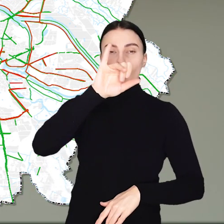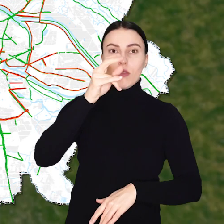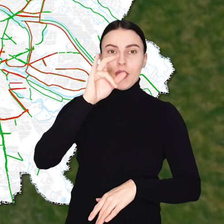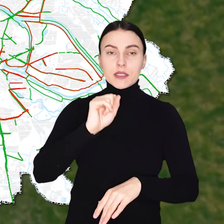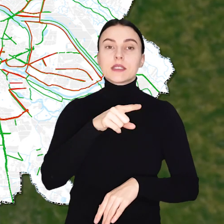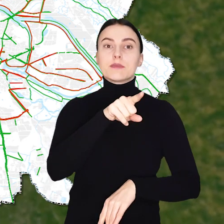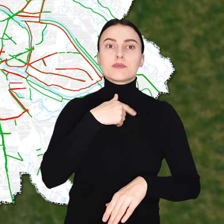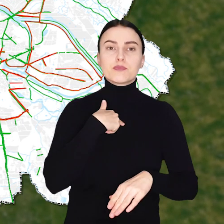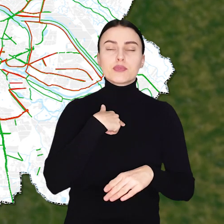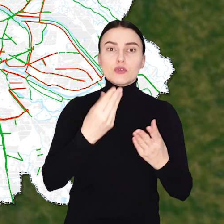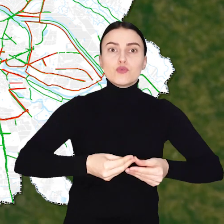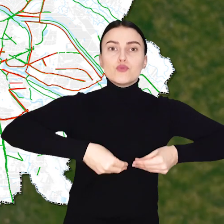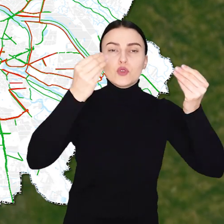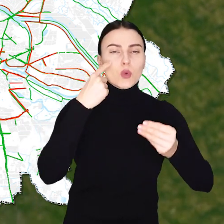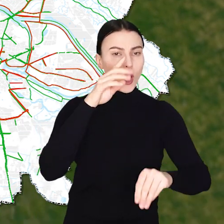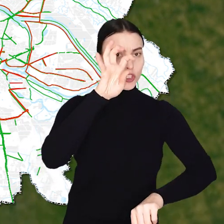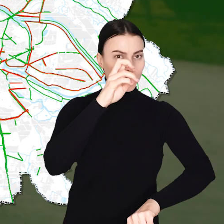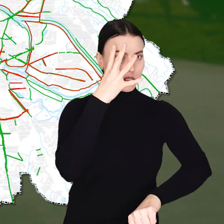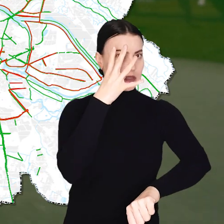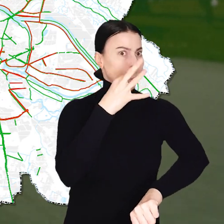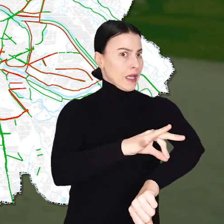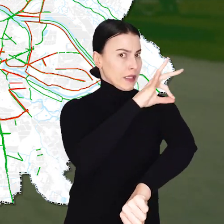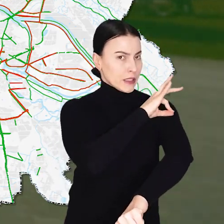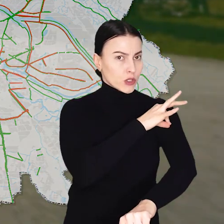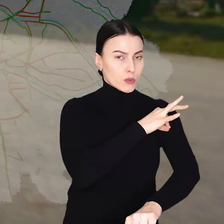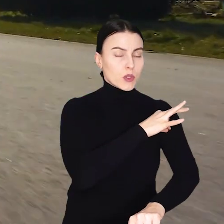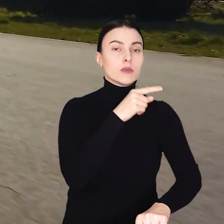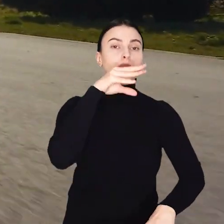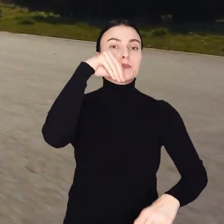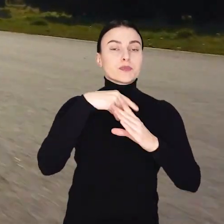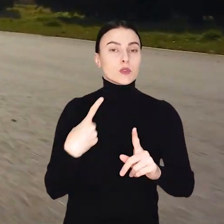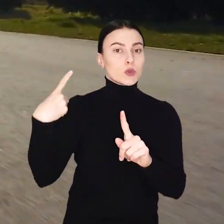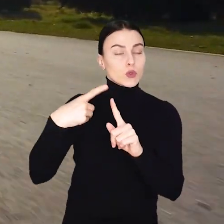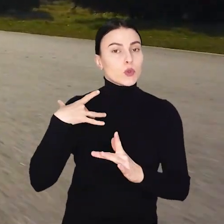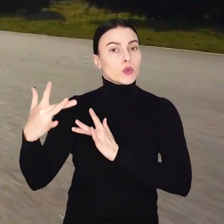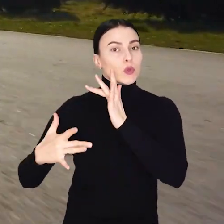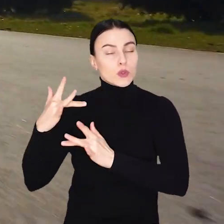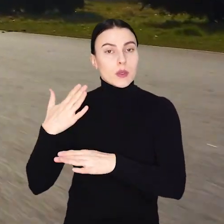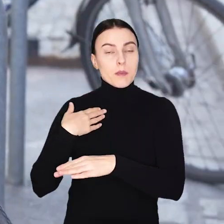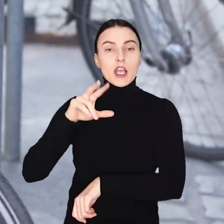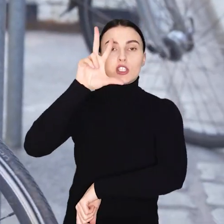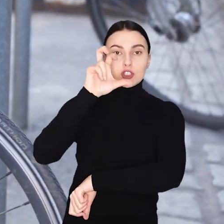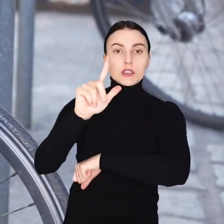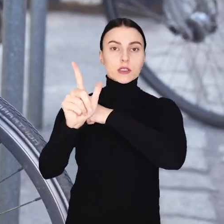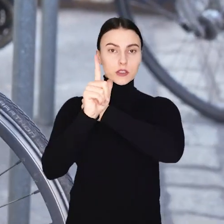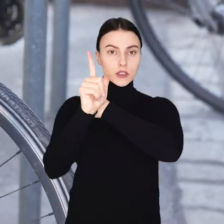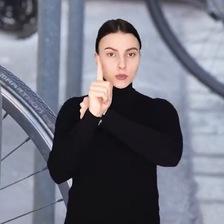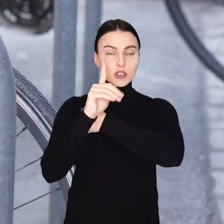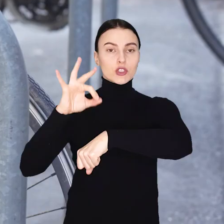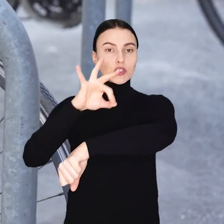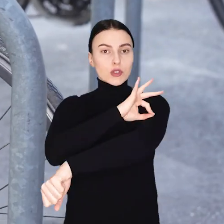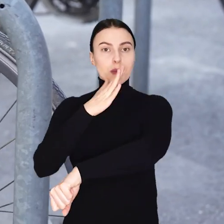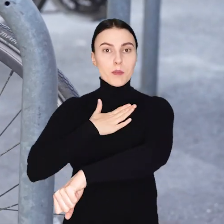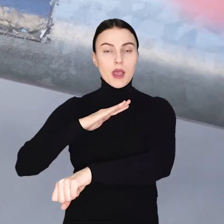Chojnacki. Pod jego okiem sieć dróg rozrosła się do blisko 400 km, a do tego do dyspozycji rowerzystów jest ponad